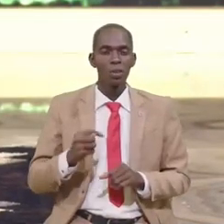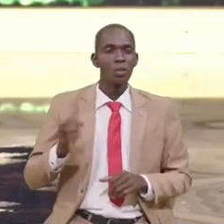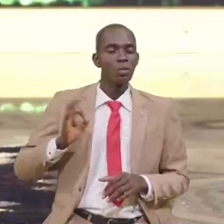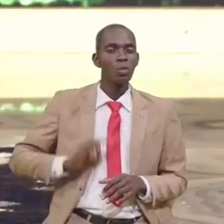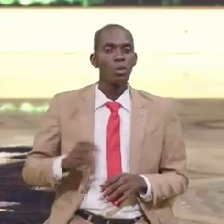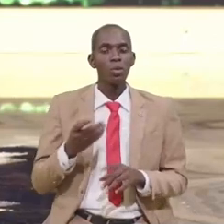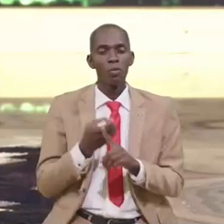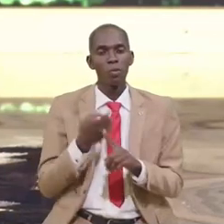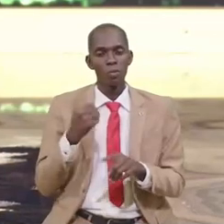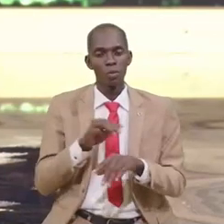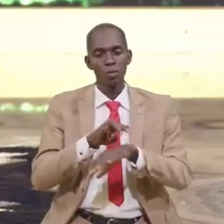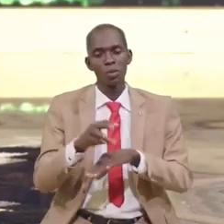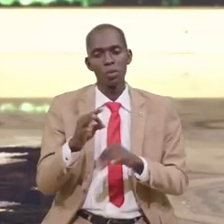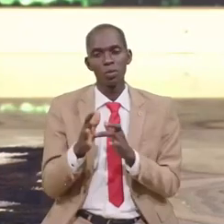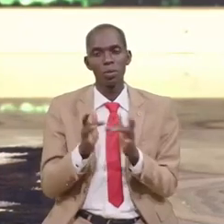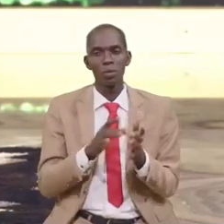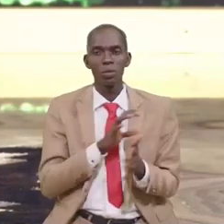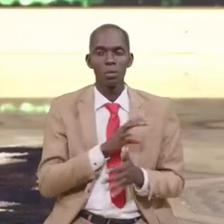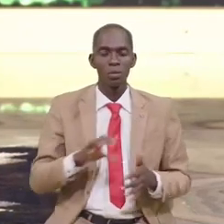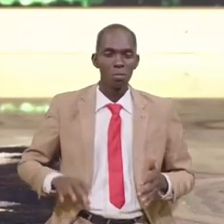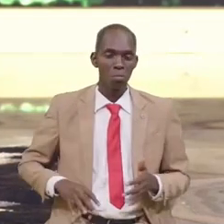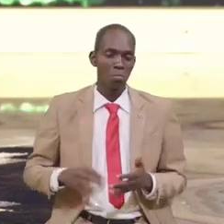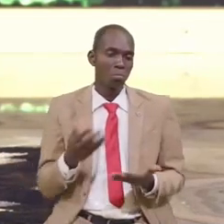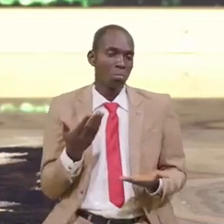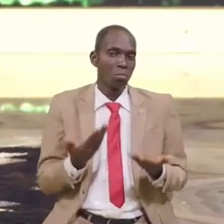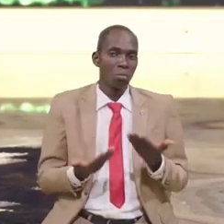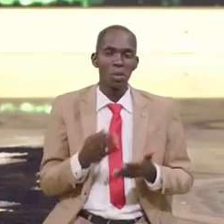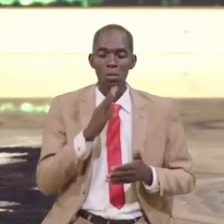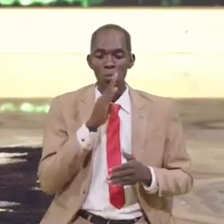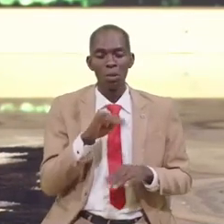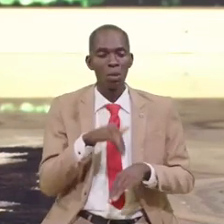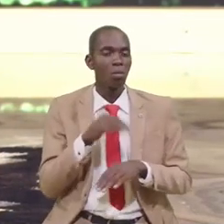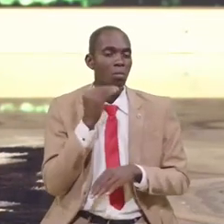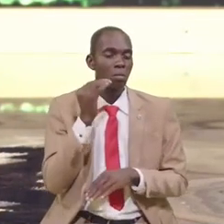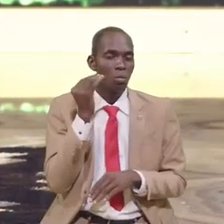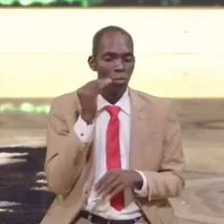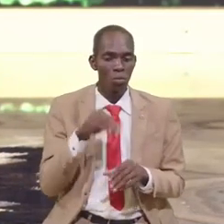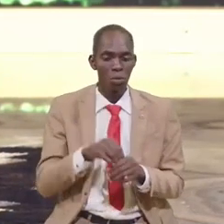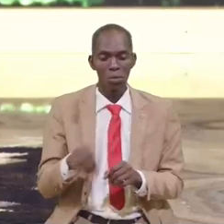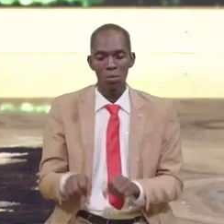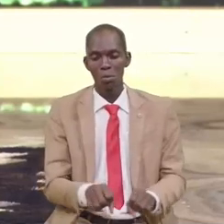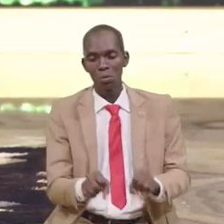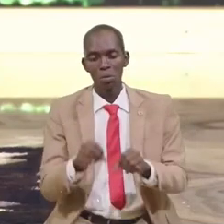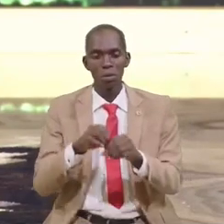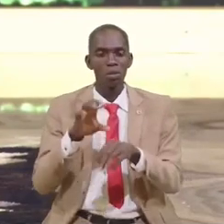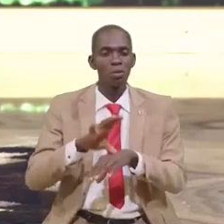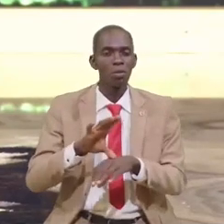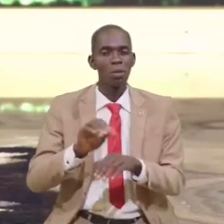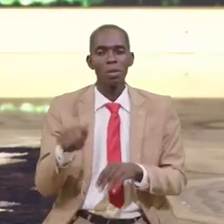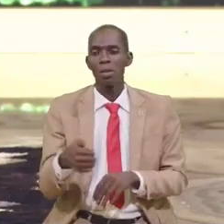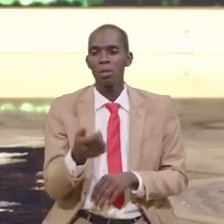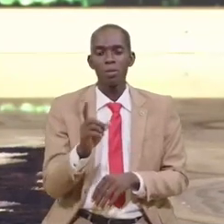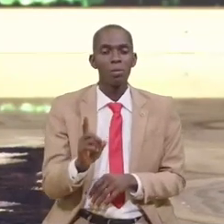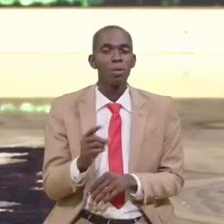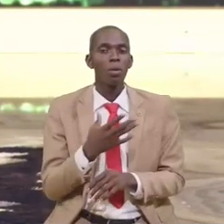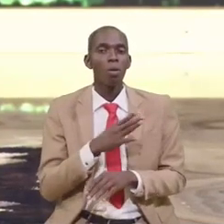de Jésus-Christ, et que ce soit à la maison, dans les rues, à la synagogue et partout,